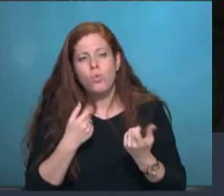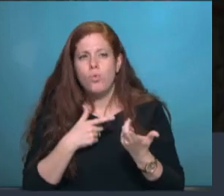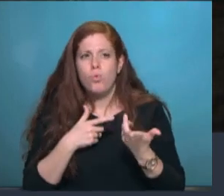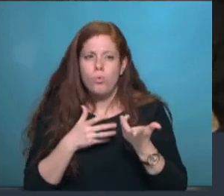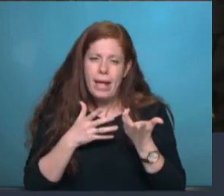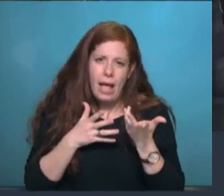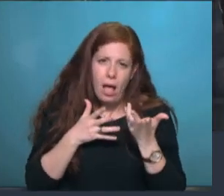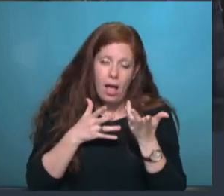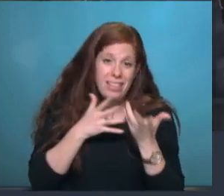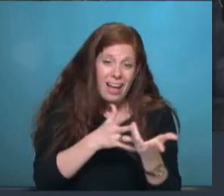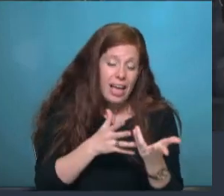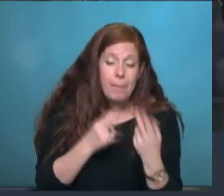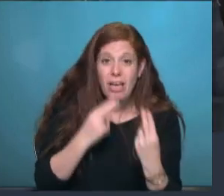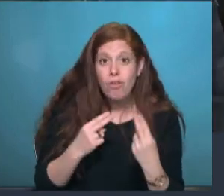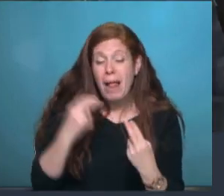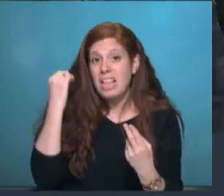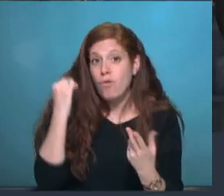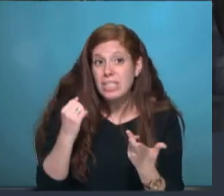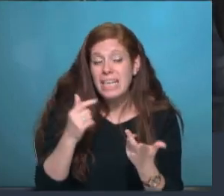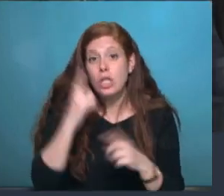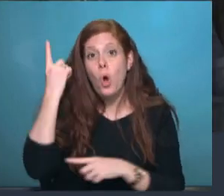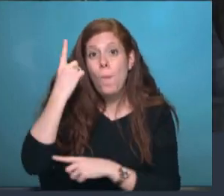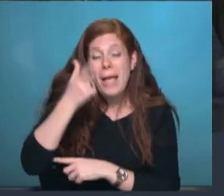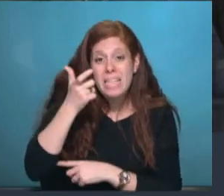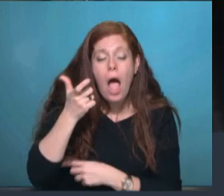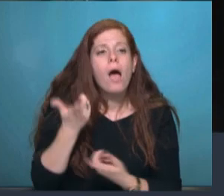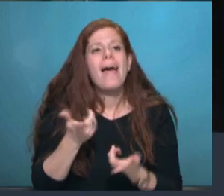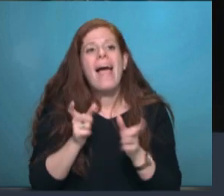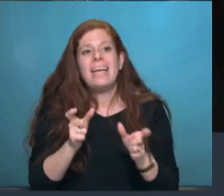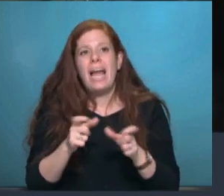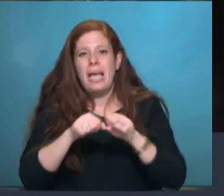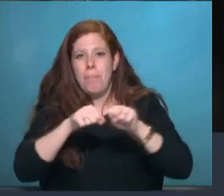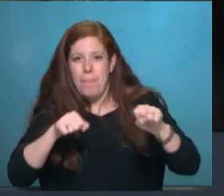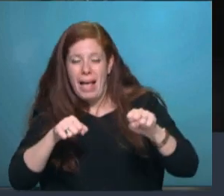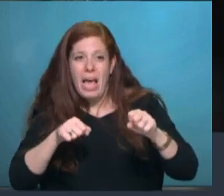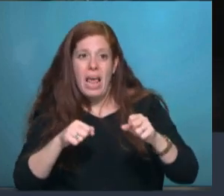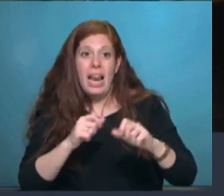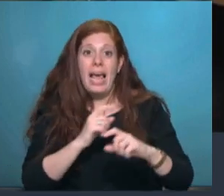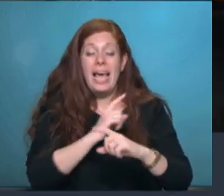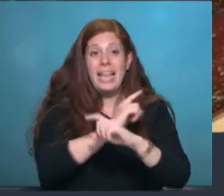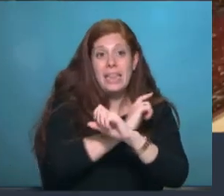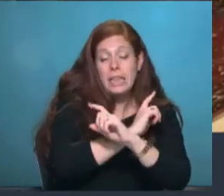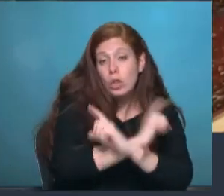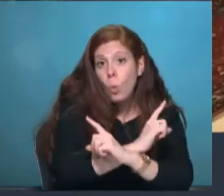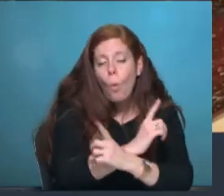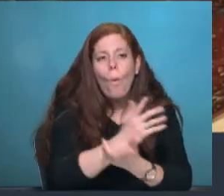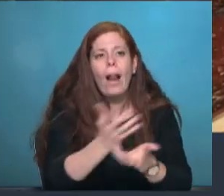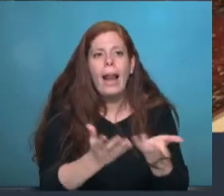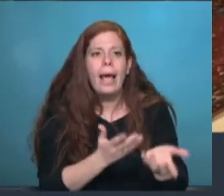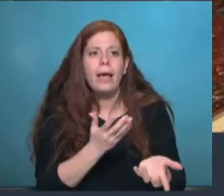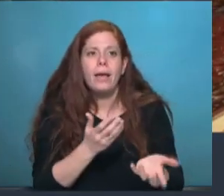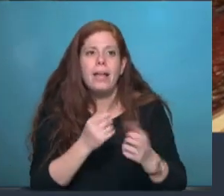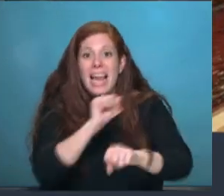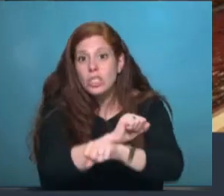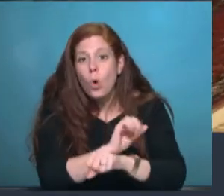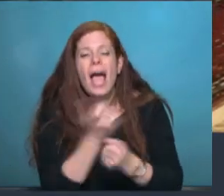סכין, איומי אקדח, הגנה מתקפה של מקל, ניטרול, אז לזוק, איך